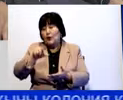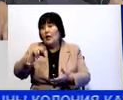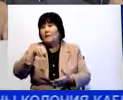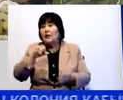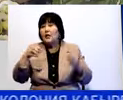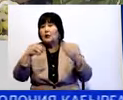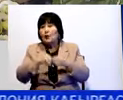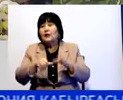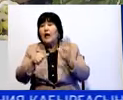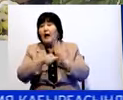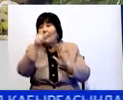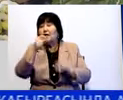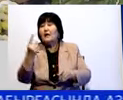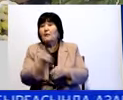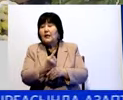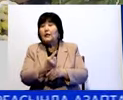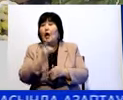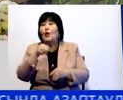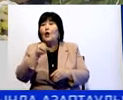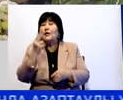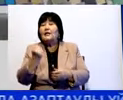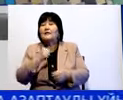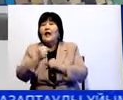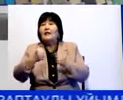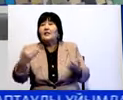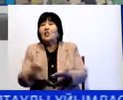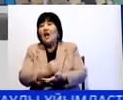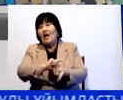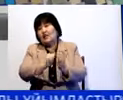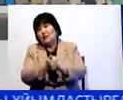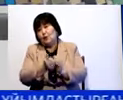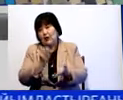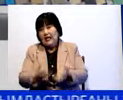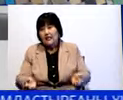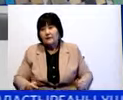құрамы 6 айда бір рет ротациялау арқылы жаңартылып отырады.